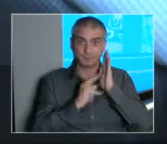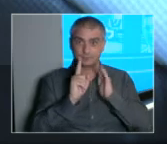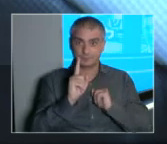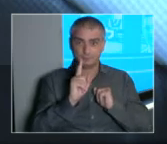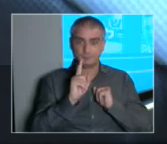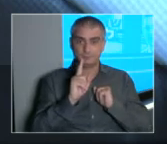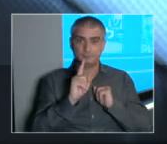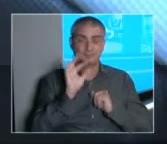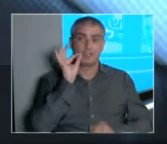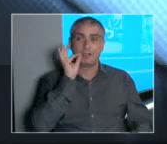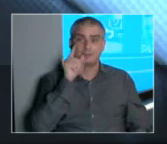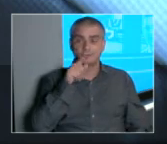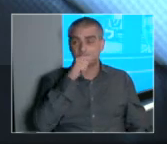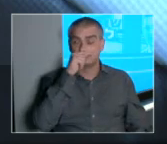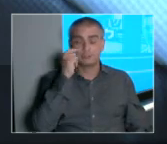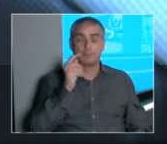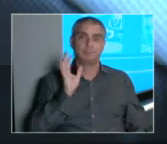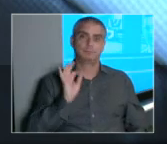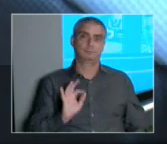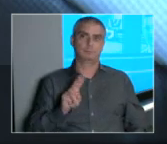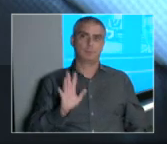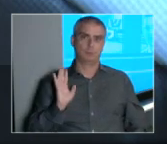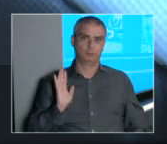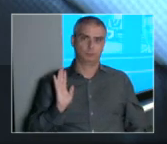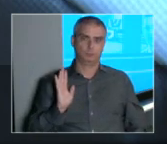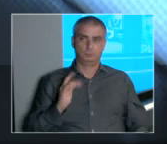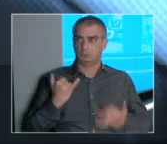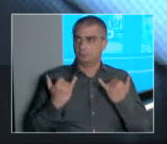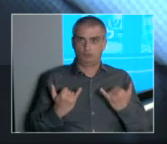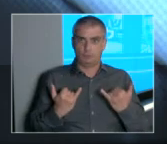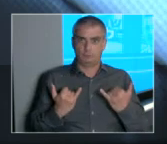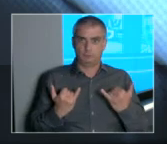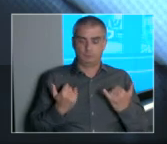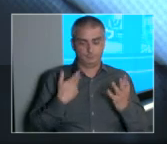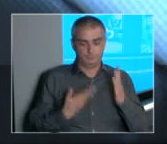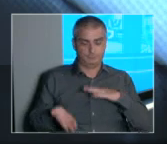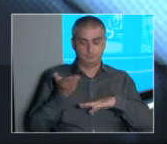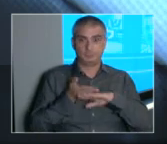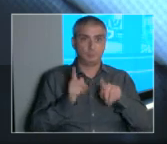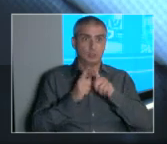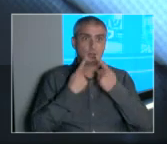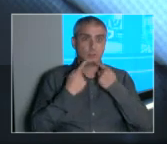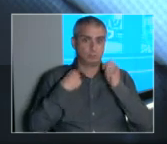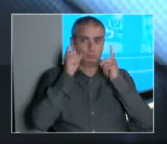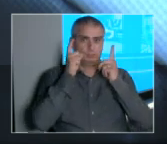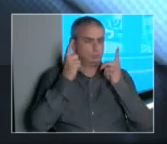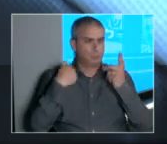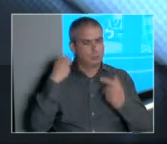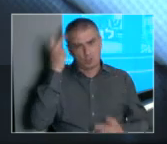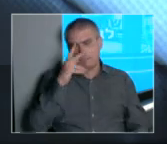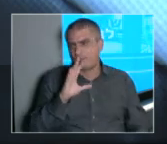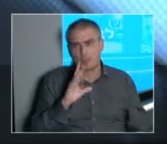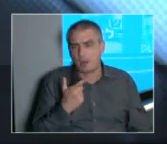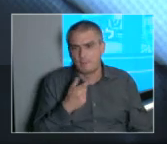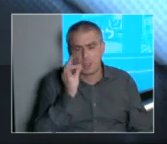חוק, קנאביס הוא סם לכל דבר. עכשיו, העליתי באותו דיון פליה, אני לא מבין